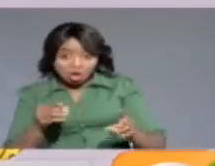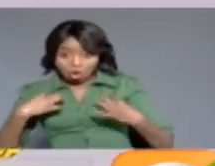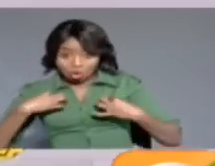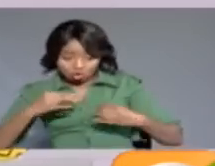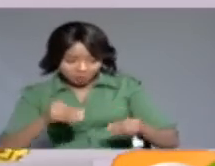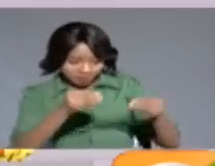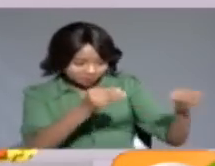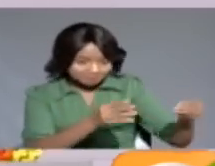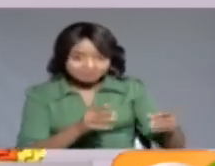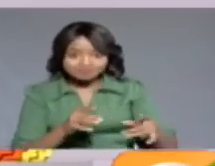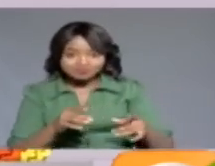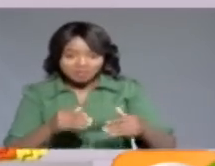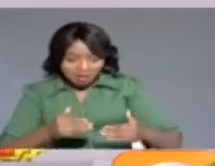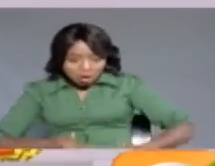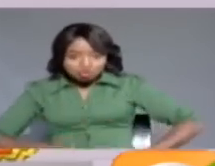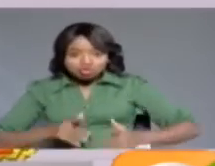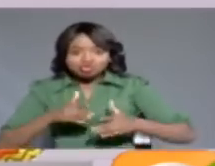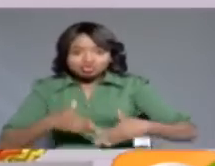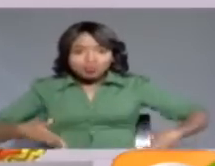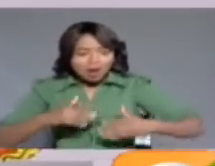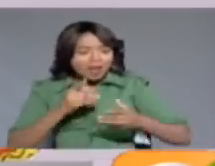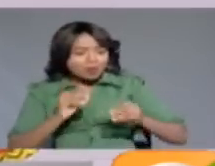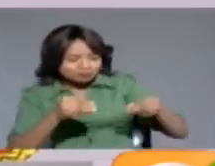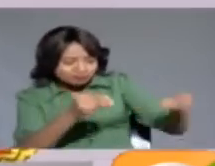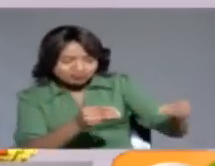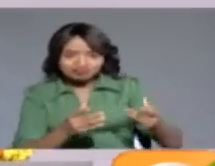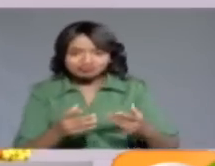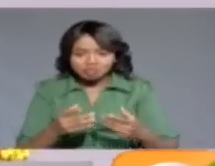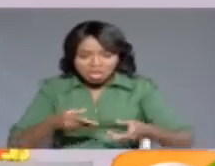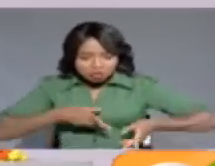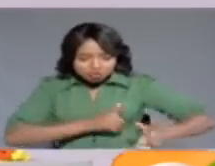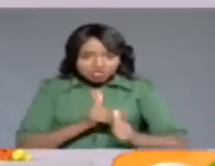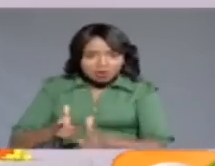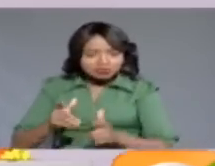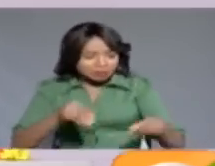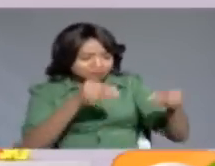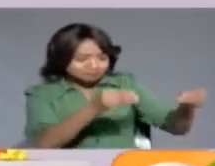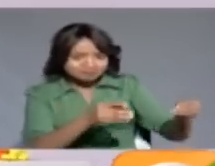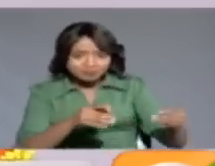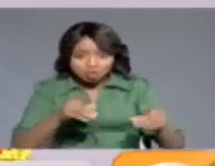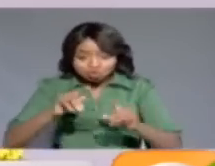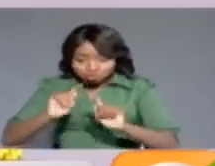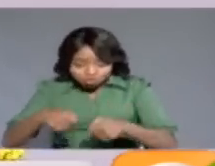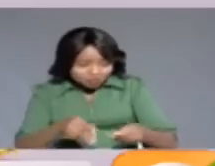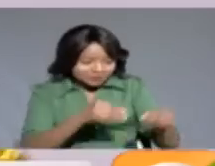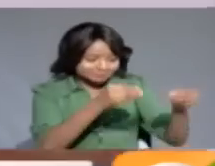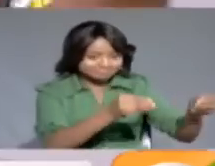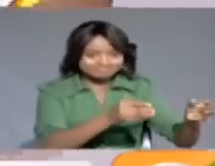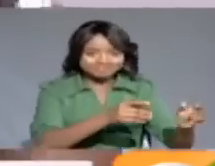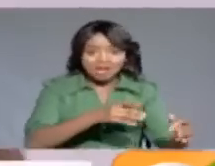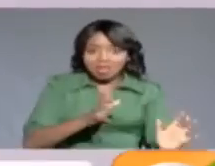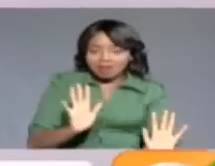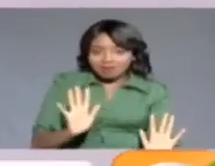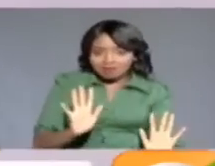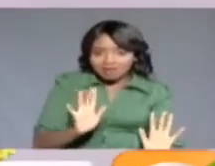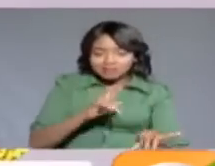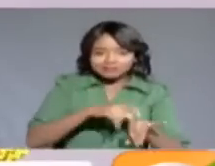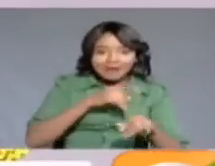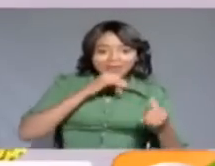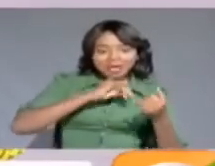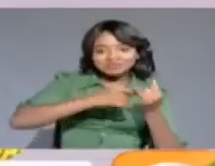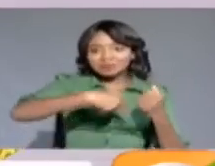hii, boxer yako hii, socks zako hizi, viatu vyako hivi. Sikufichi tena. Hata anapokwenda anajihisi kama mwambie amekuvaa